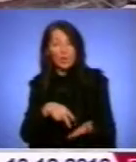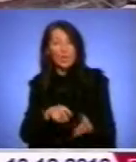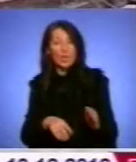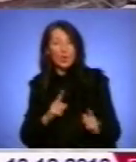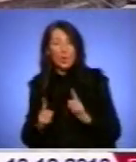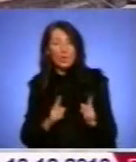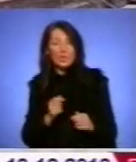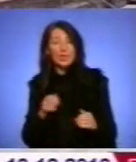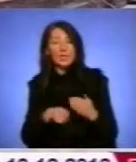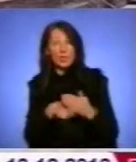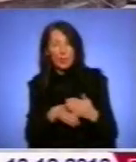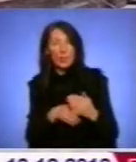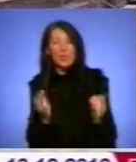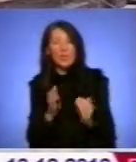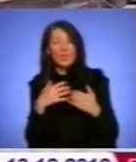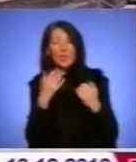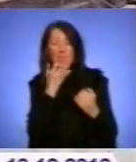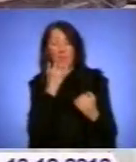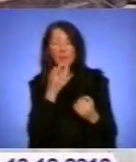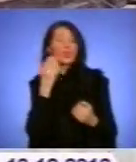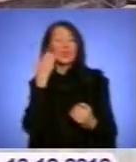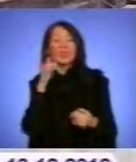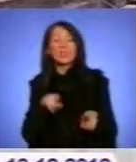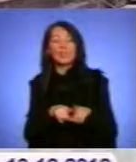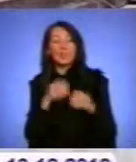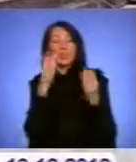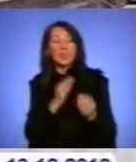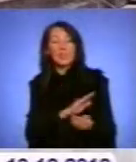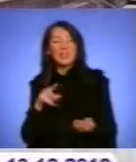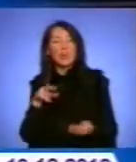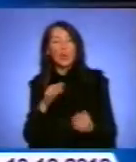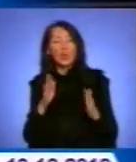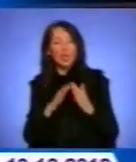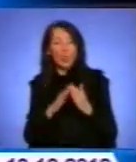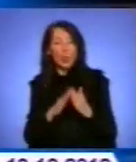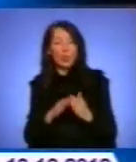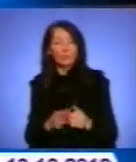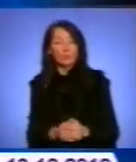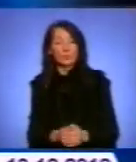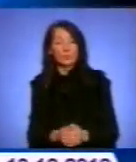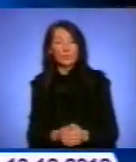зберігати тепло. Але найкраще в такі дні не виходити з дому без нагальної потреби.